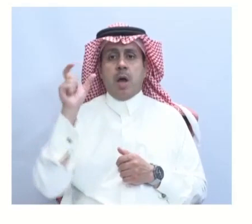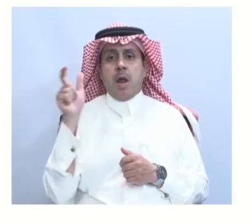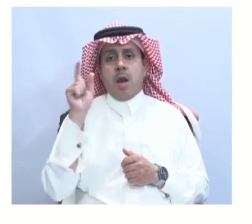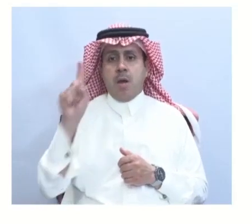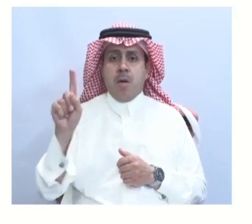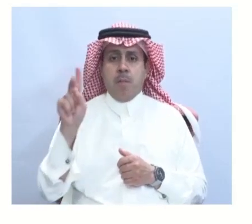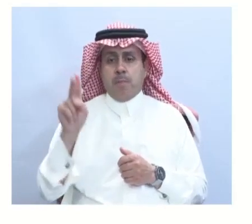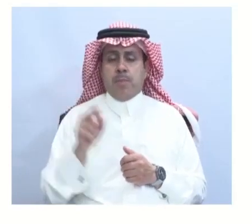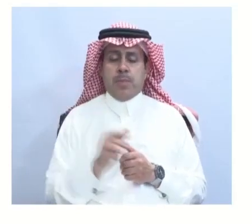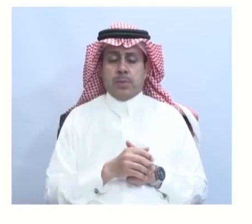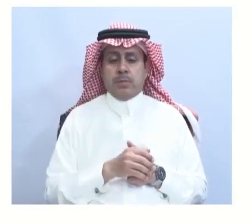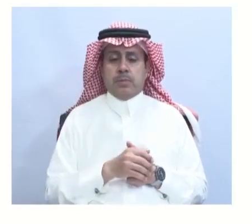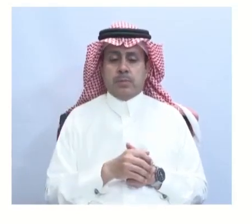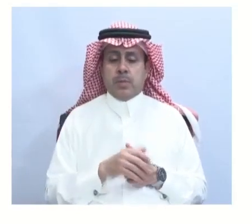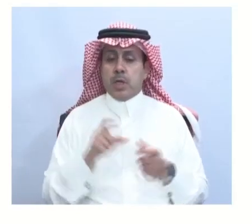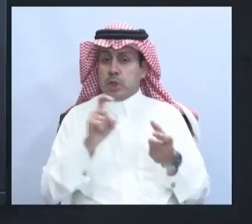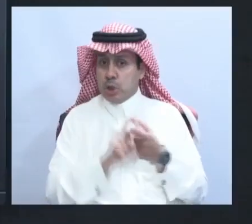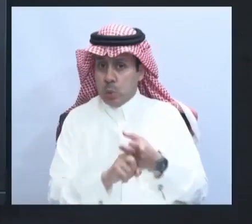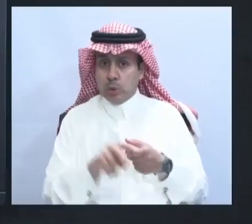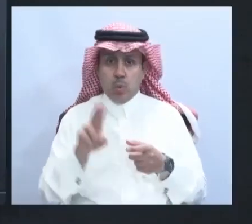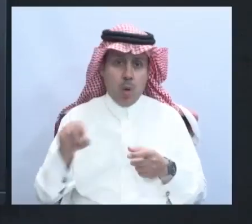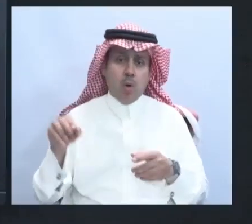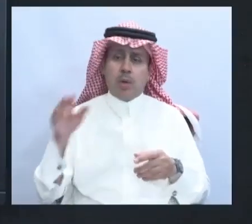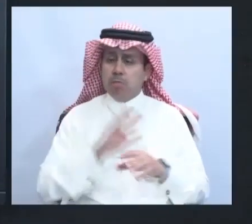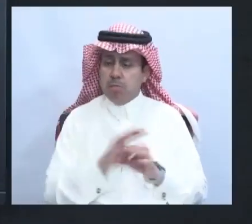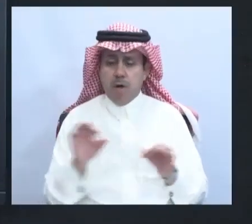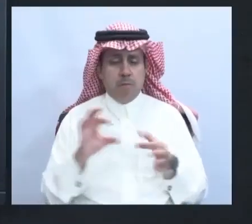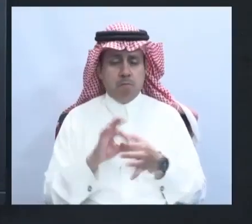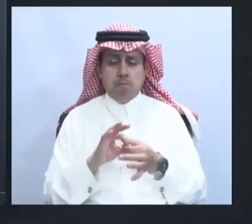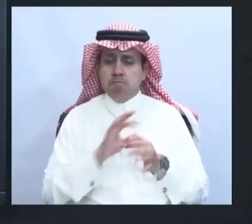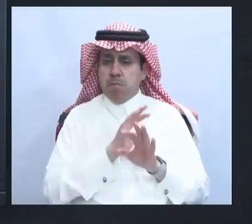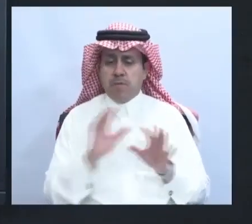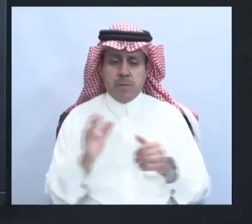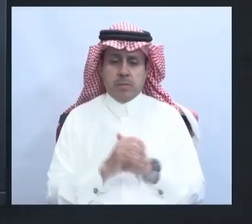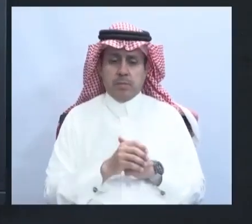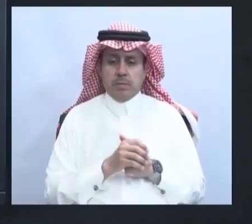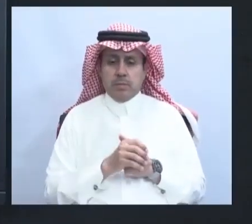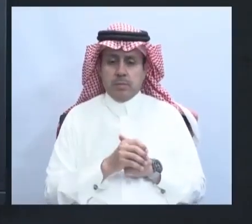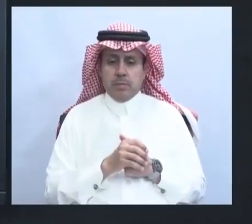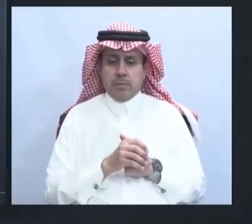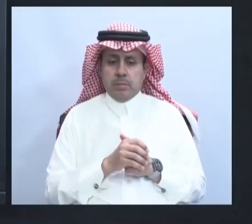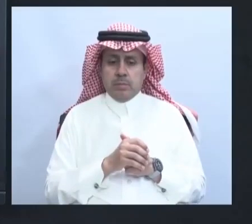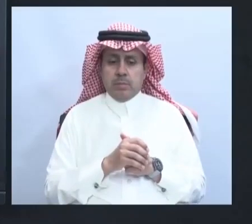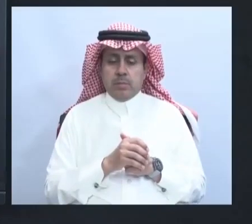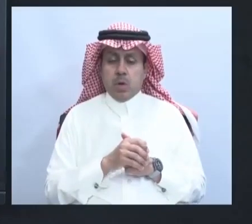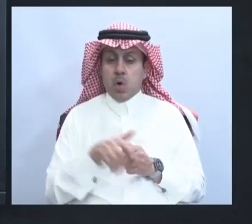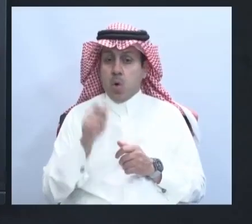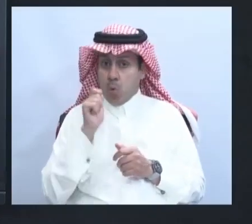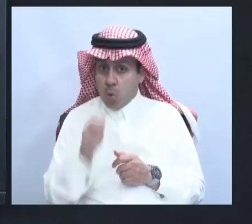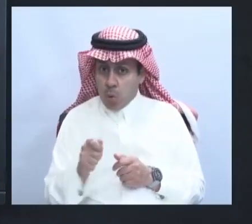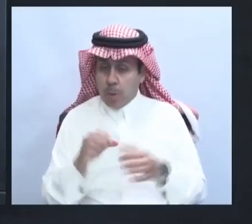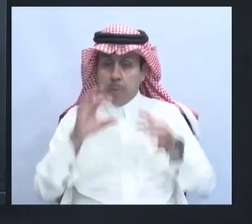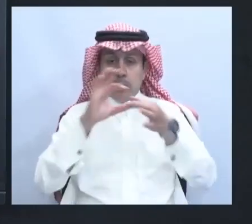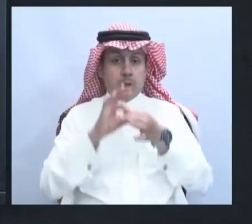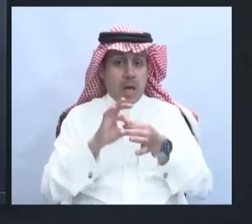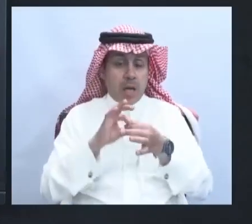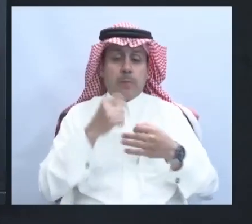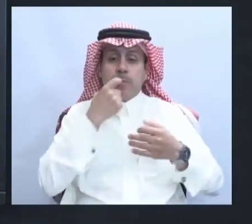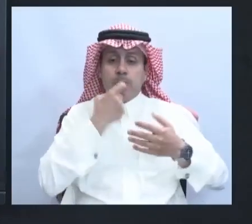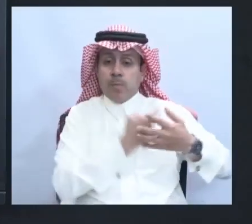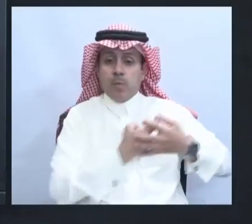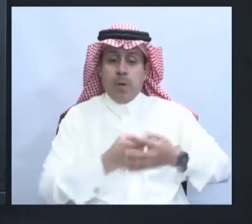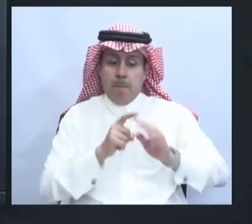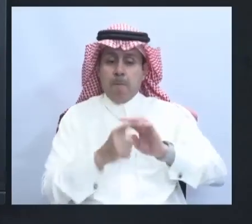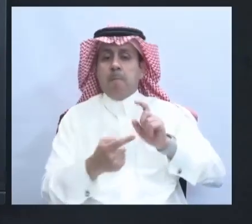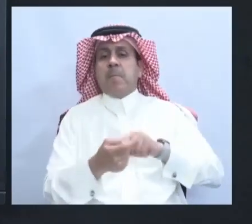باولادها ولا زوجها ولا شيء من ذلك ولا اخوانا لاولادها فالحكم يتعلق بالذي رضع